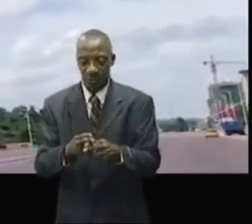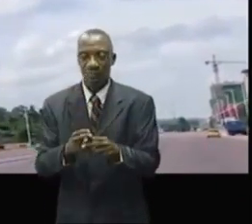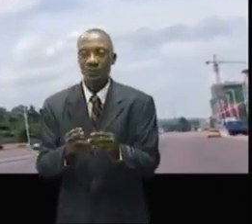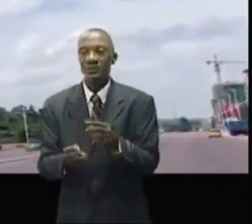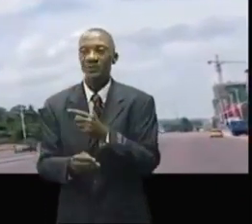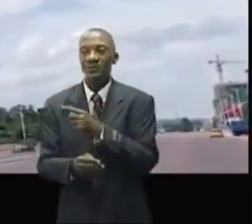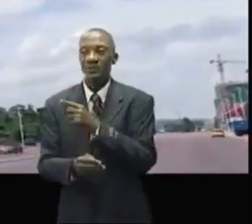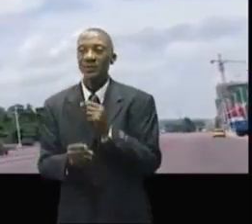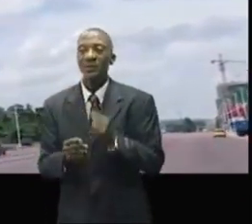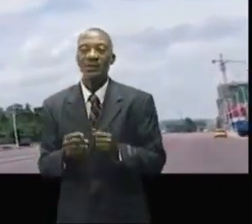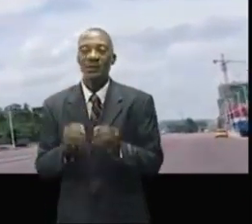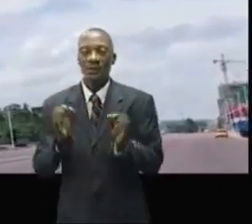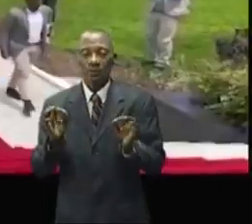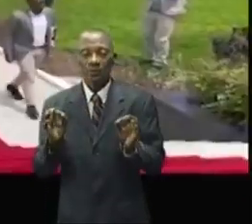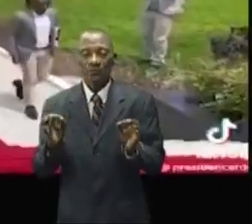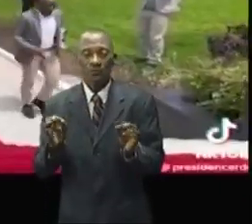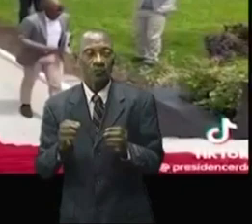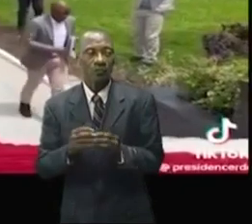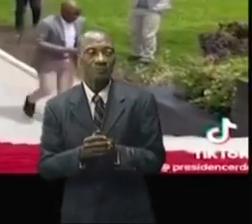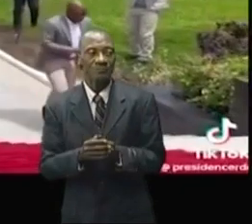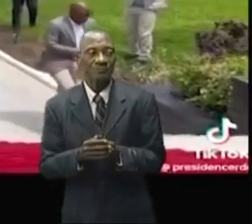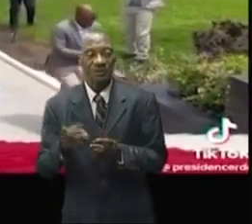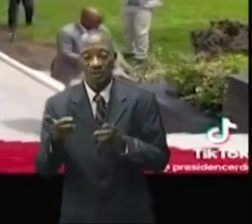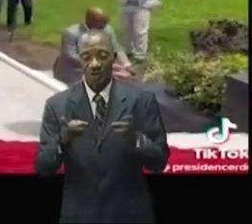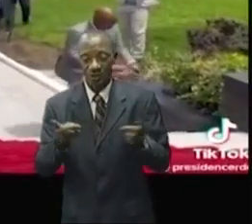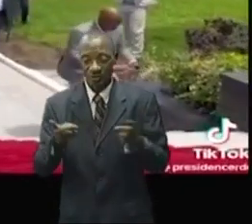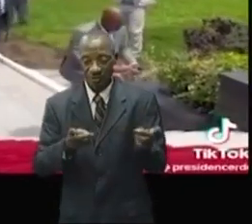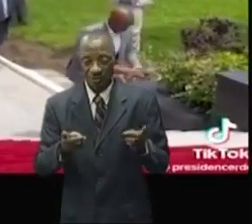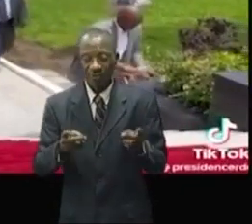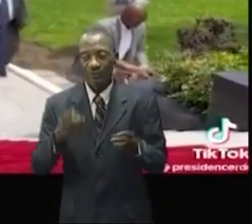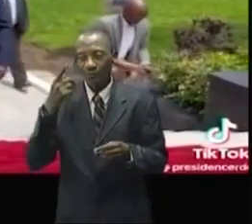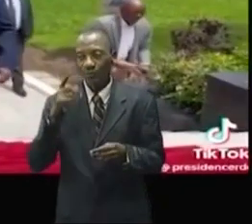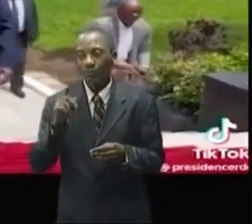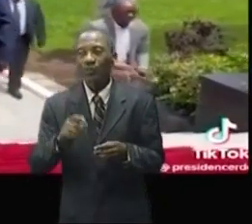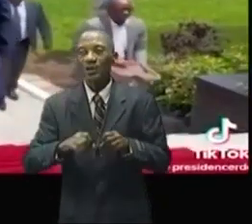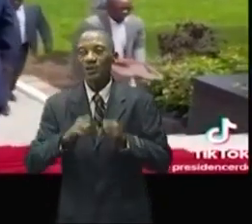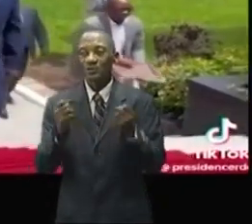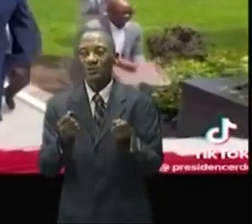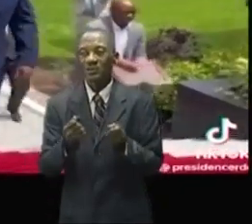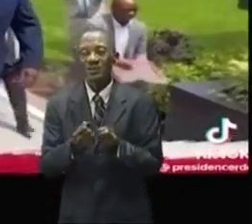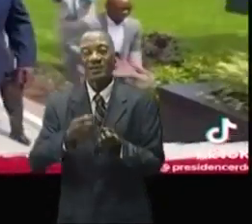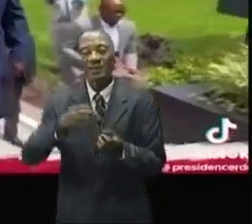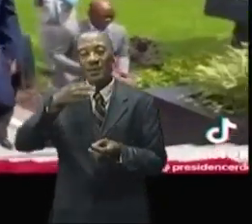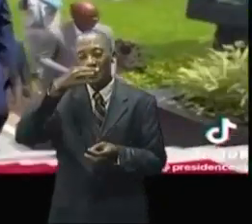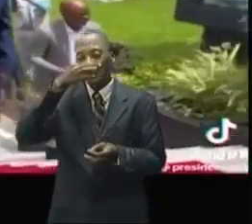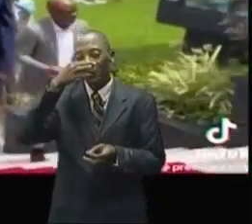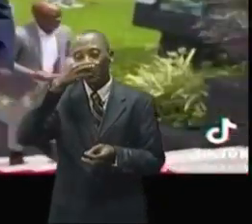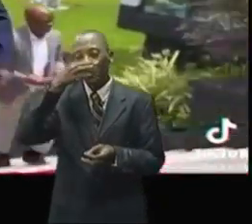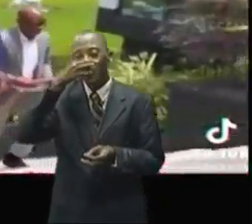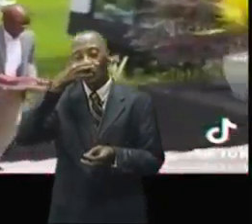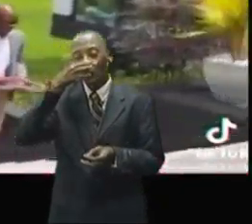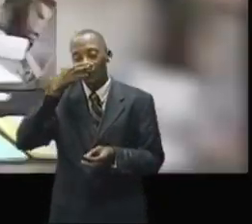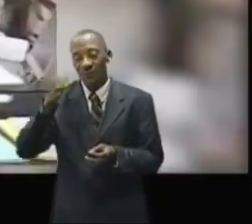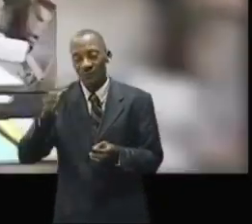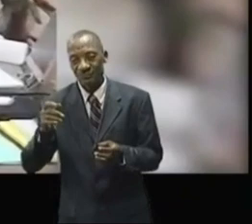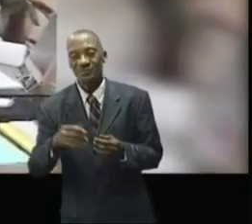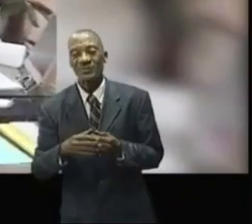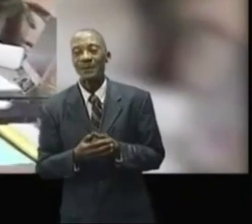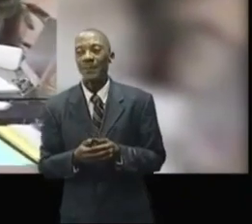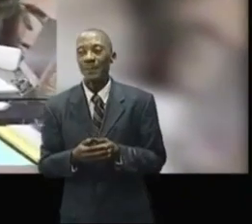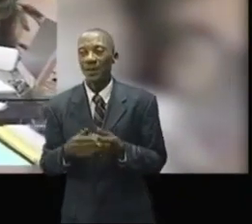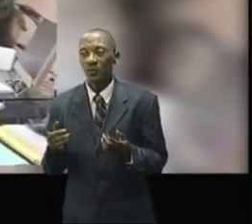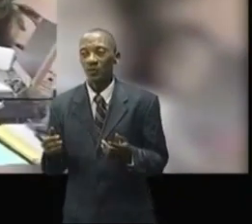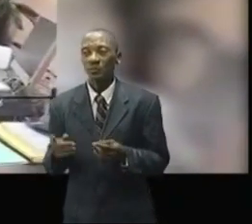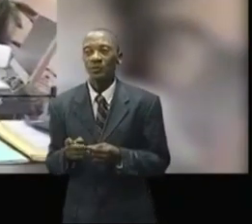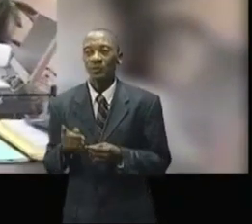la société Kobil SA par le président de la République, Félix-Antoine Tshisekedi Tshilombo, Jean-Thierry Monsenepo a